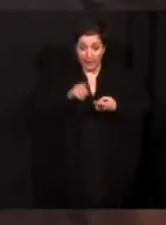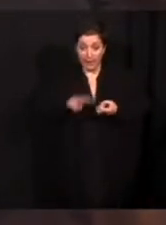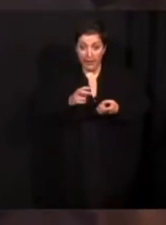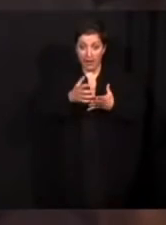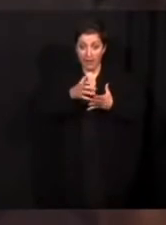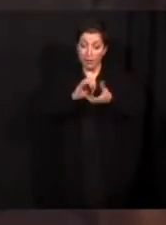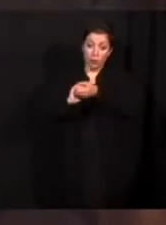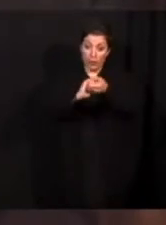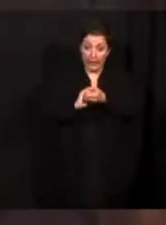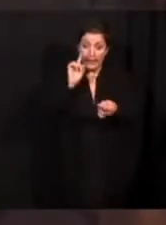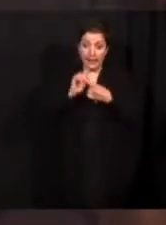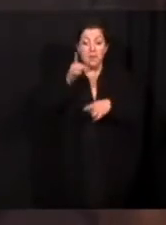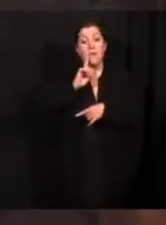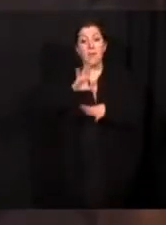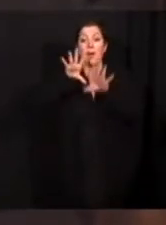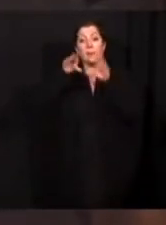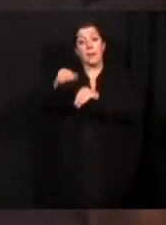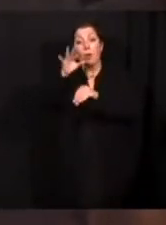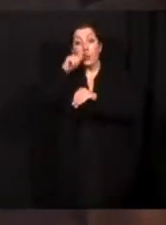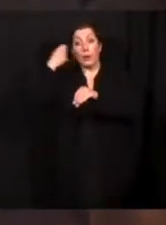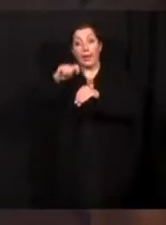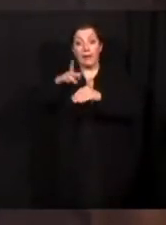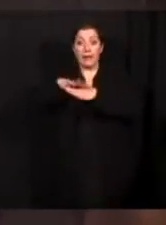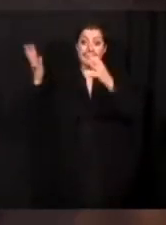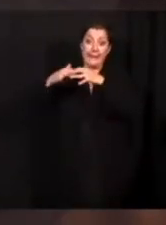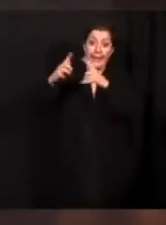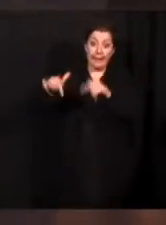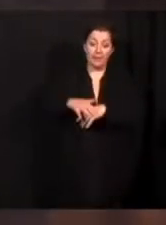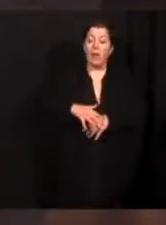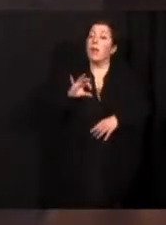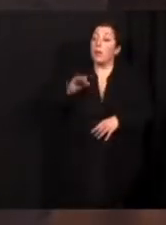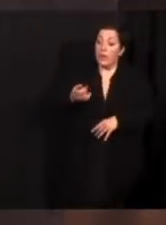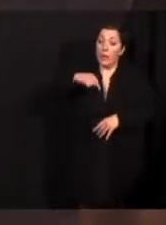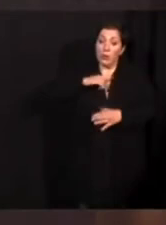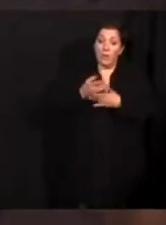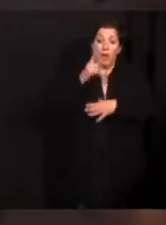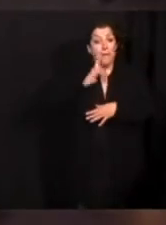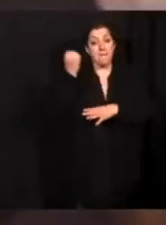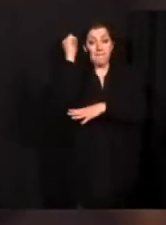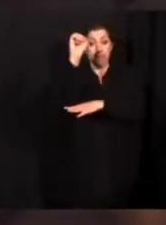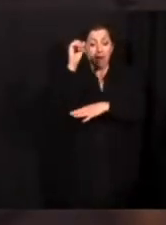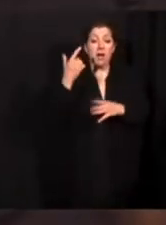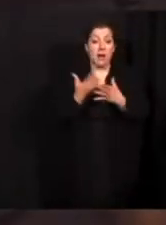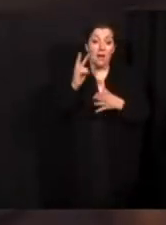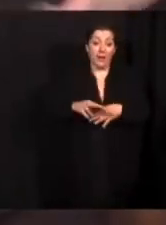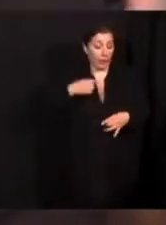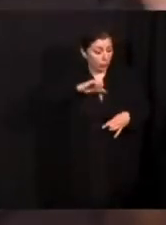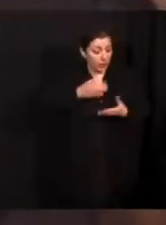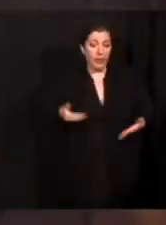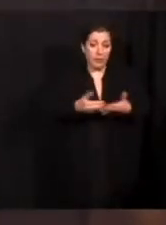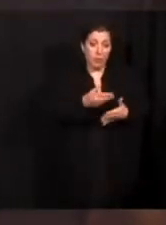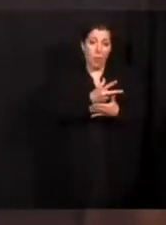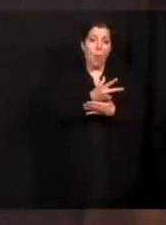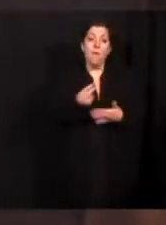de solidarité pour toutes les femmes ukrainiennes aujourd'hui sous la menace de la guerre. Et oui, nous aussi, les féministes, nous voulons d'abord, dans ce moment de